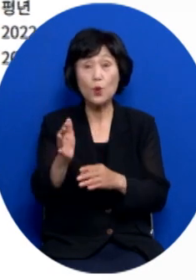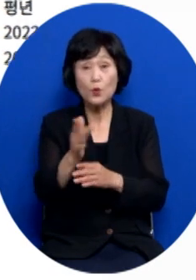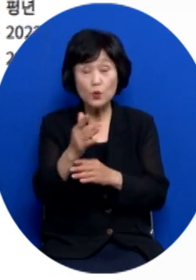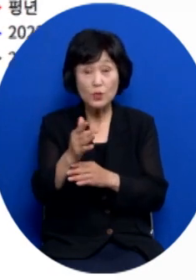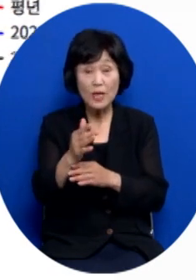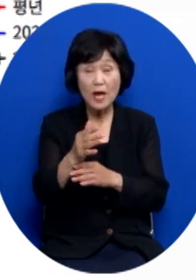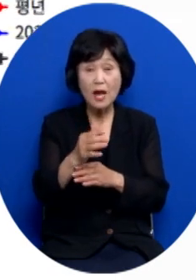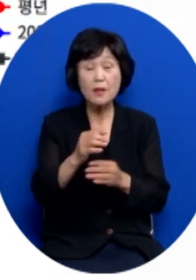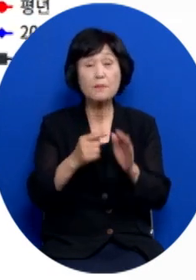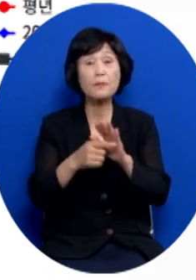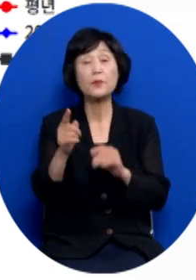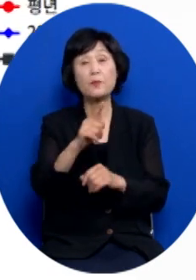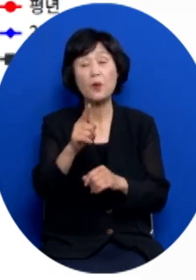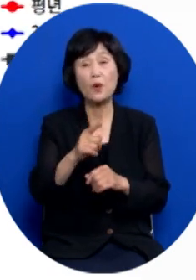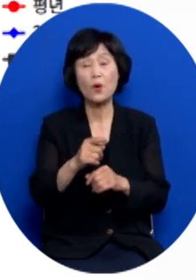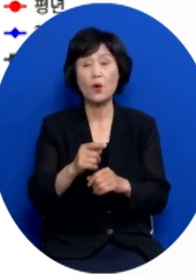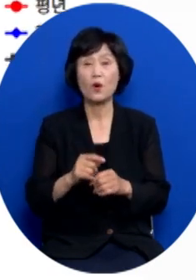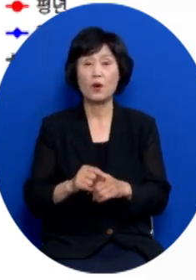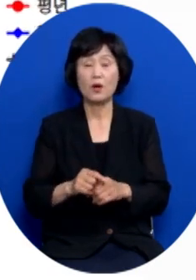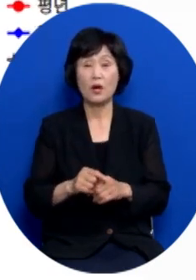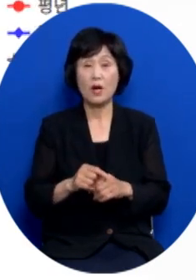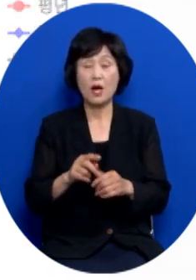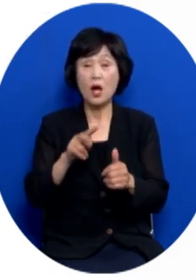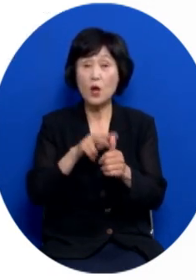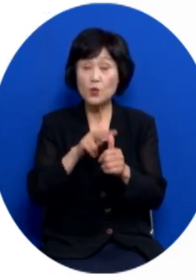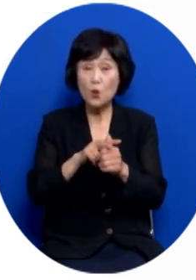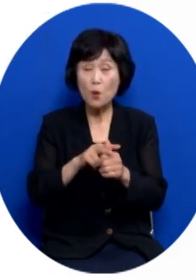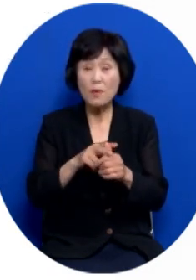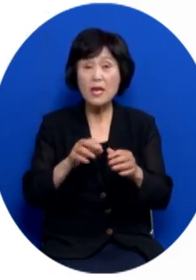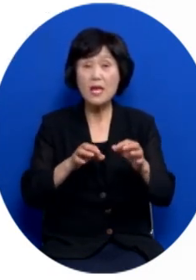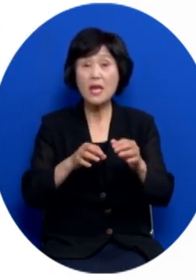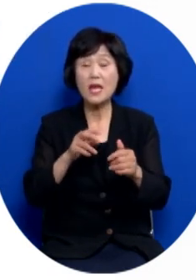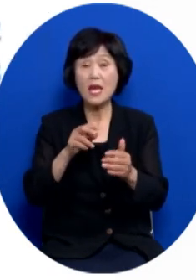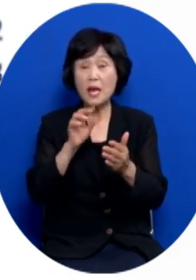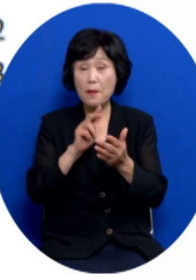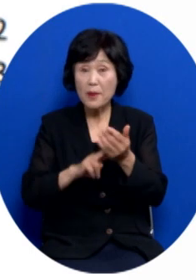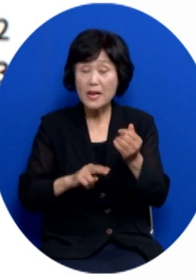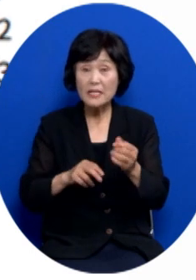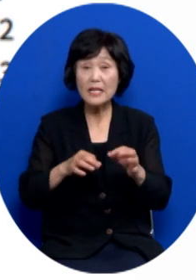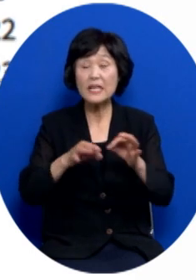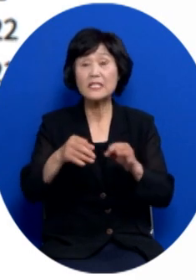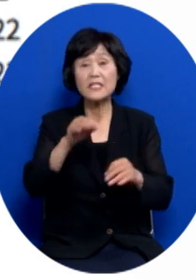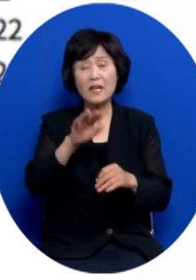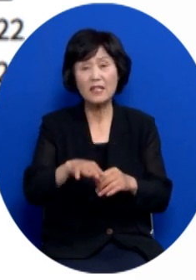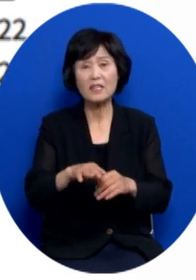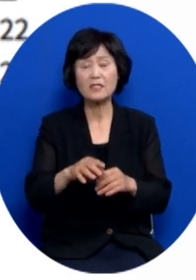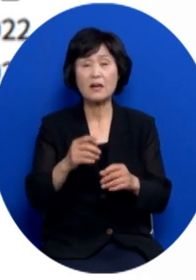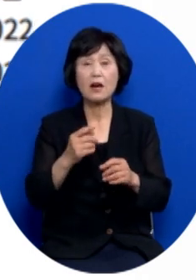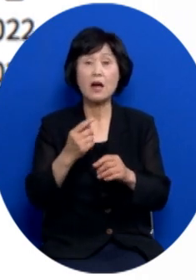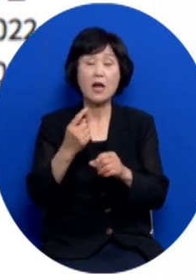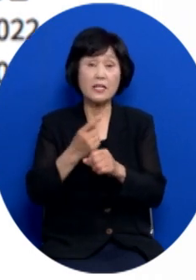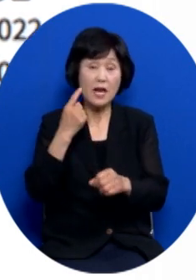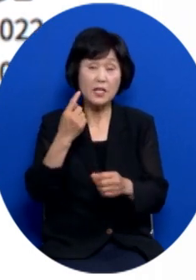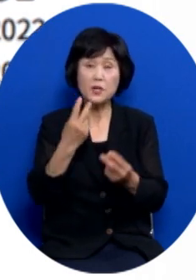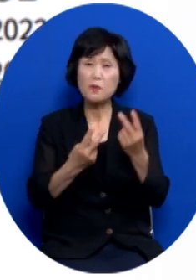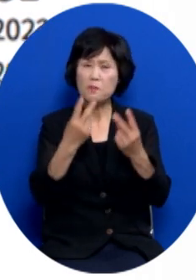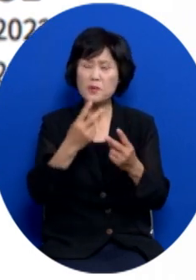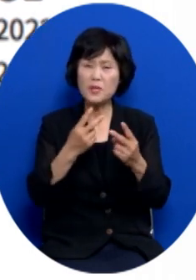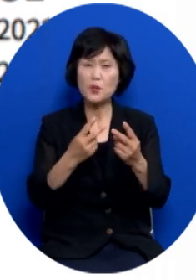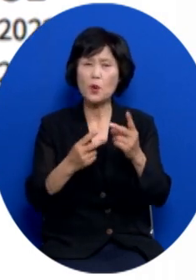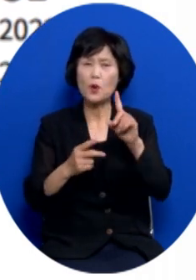한국농수산식품유통공사에 따르면 15일 기준 소매시장에서 굵은 소금은 지난해보다 15% 넘게 오른 평균